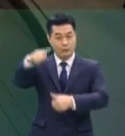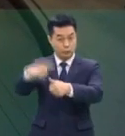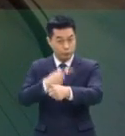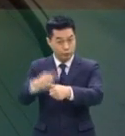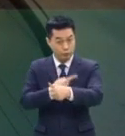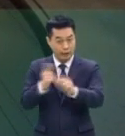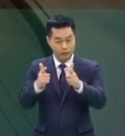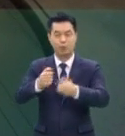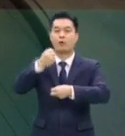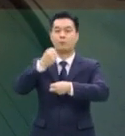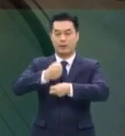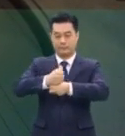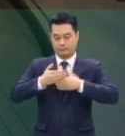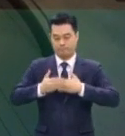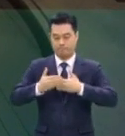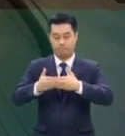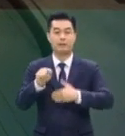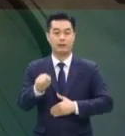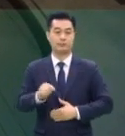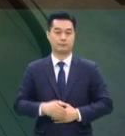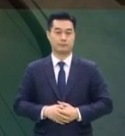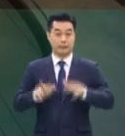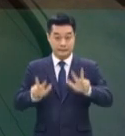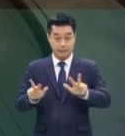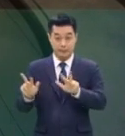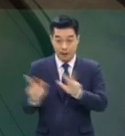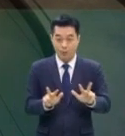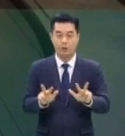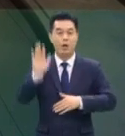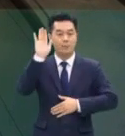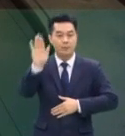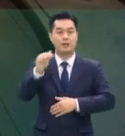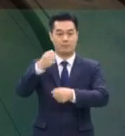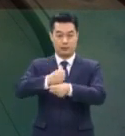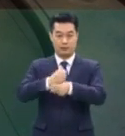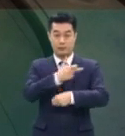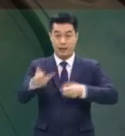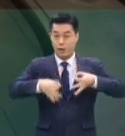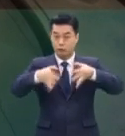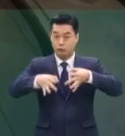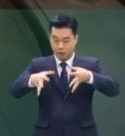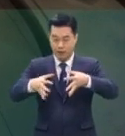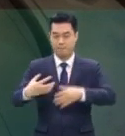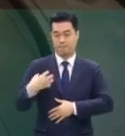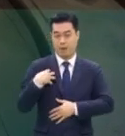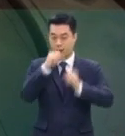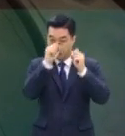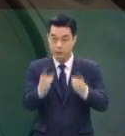만들어 가는 것이라고 합니다 지금이 바로 미래를 만드는 대 투자에 나서야 할